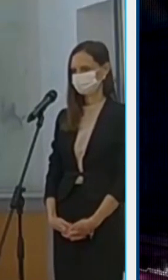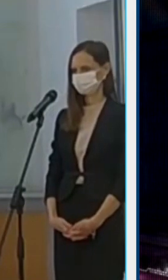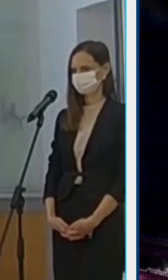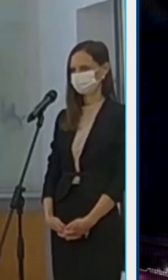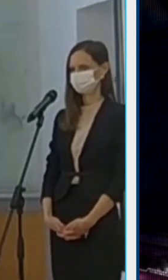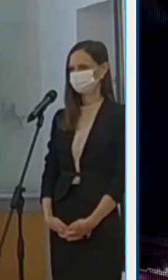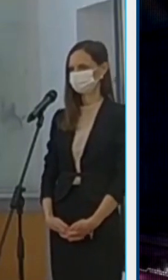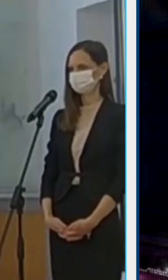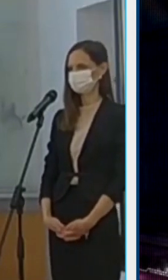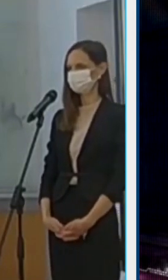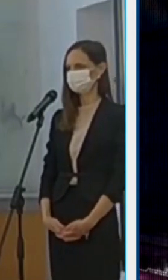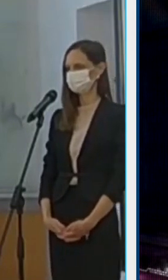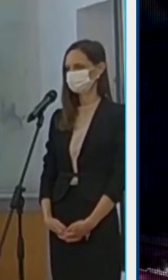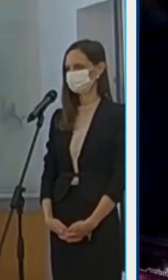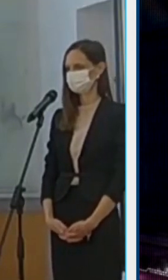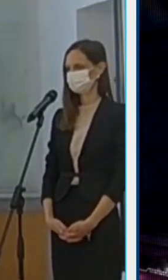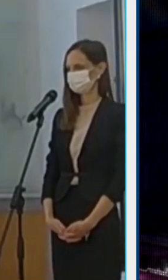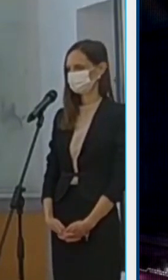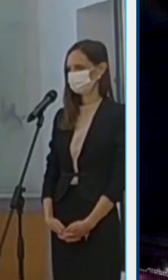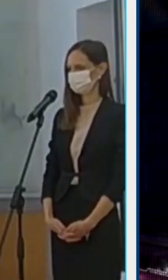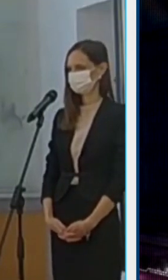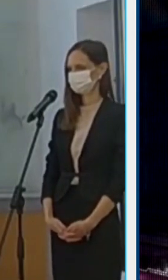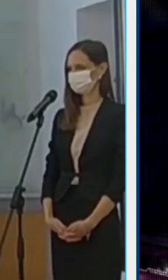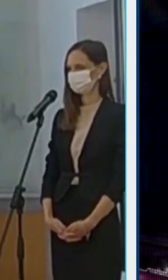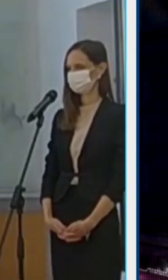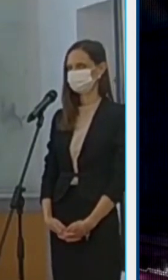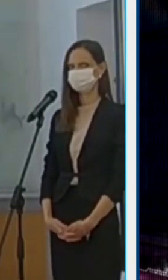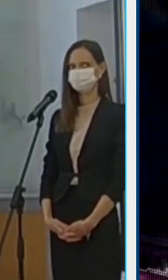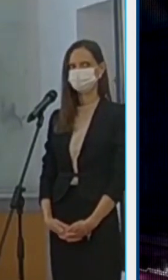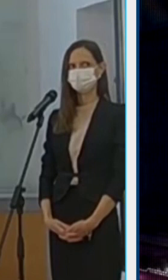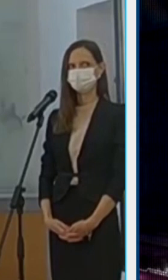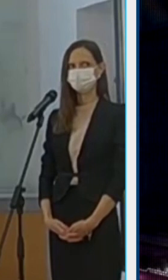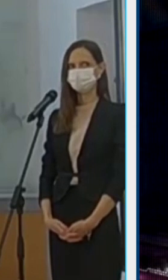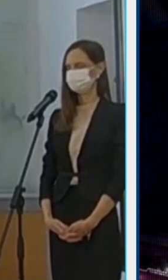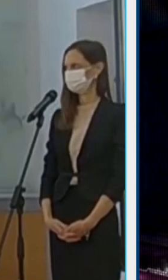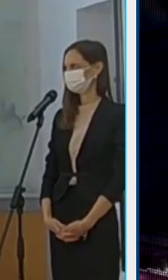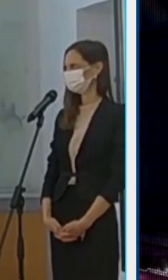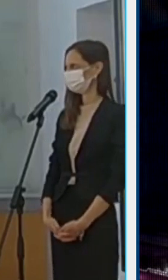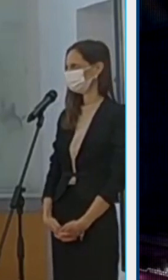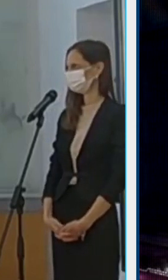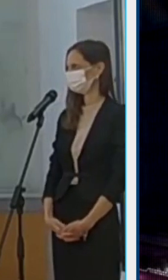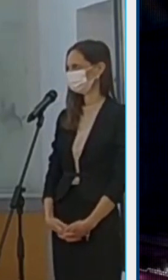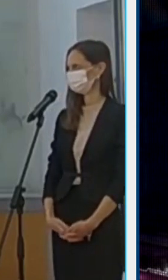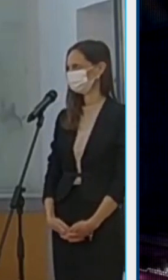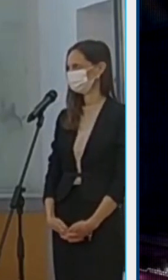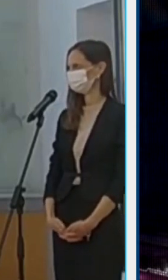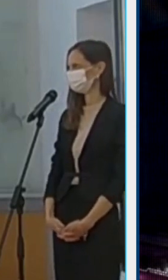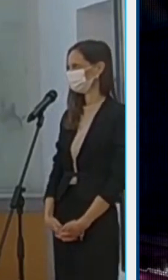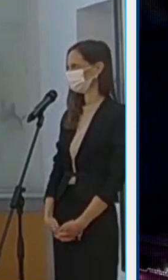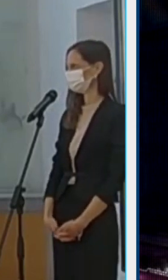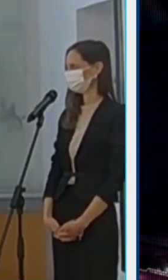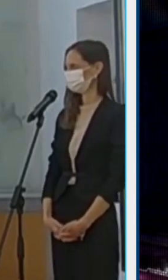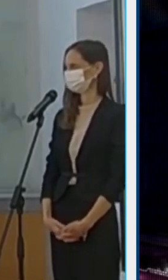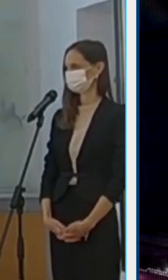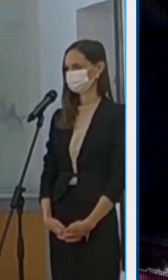glavnom opravila z predstavitvijo prioritet slovenskega predsedstva in pregledom reformnih